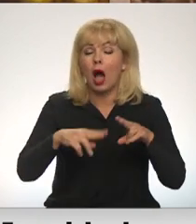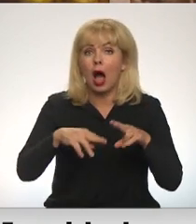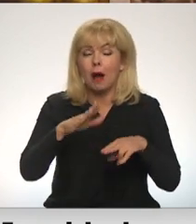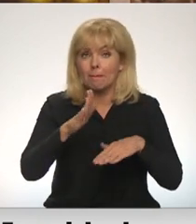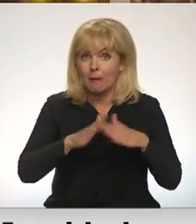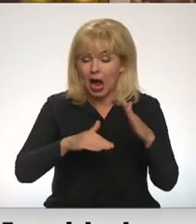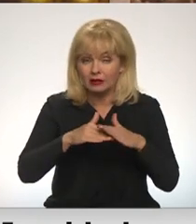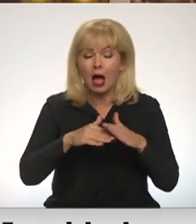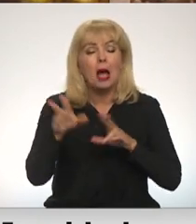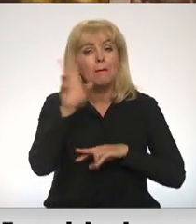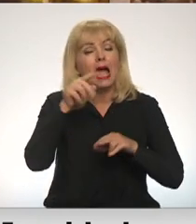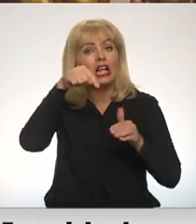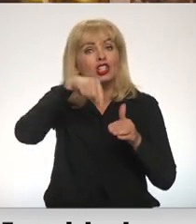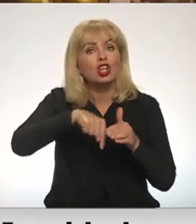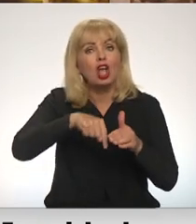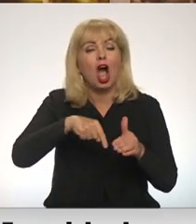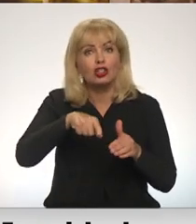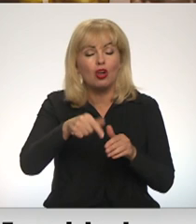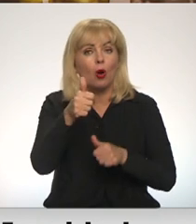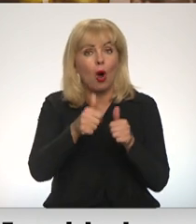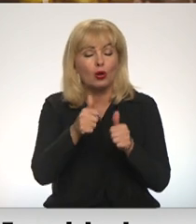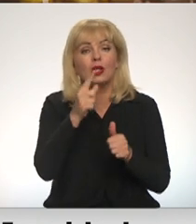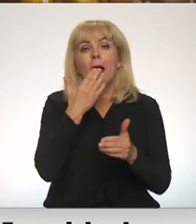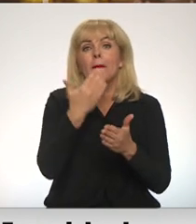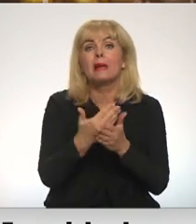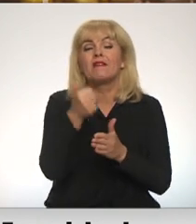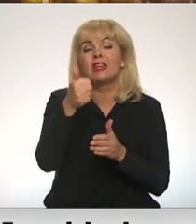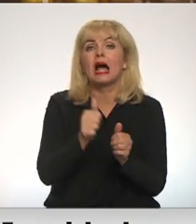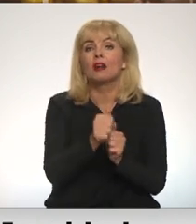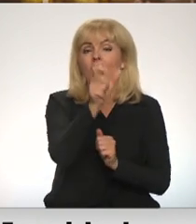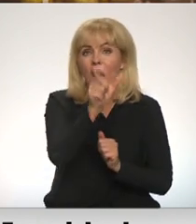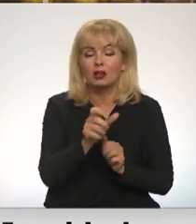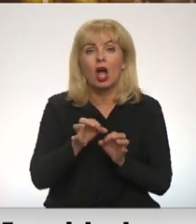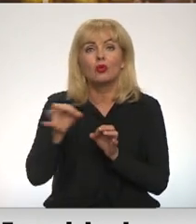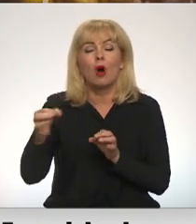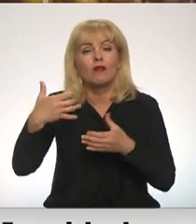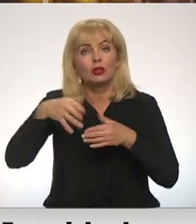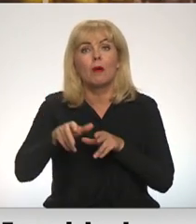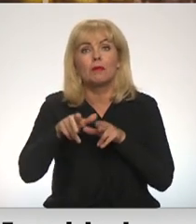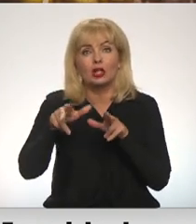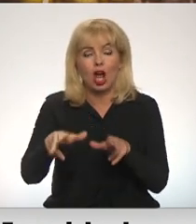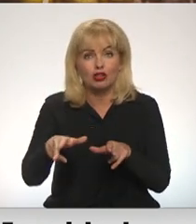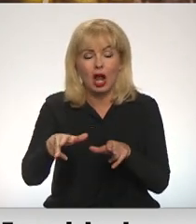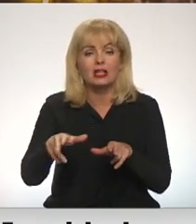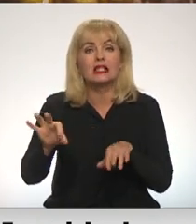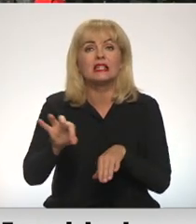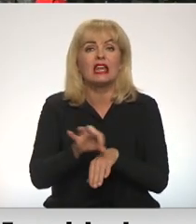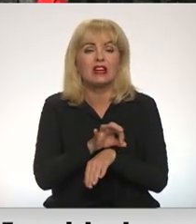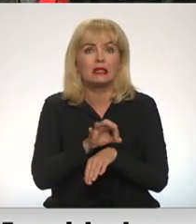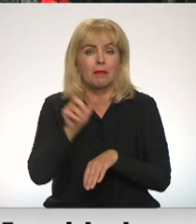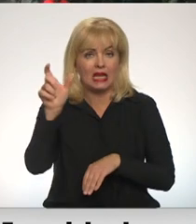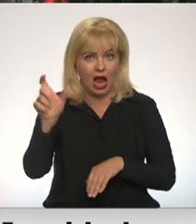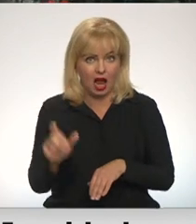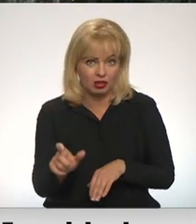iekšējā konkursā, kuram gan pieteicās tikai viena kandidāte, novada domes priekšsēdētāja dzīves biedra.